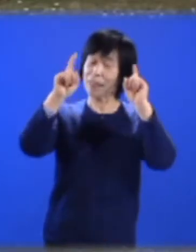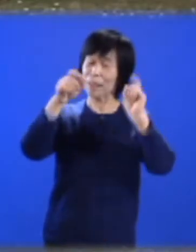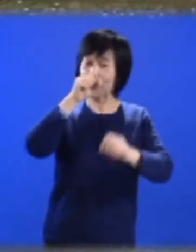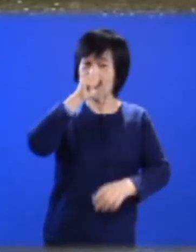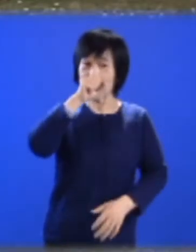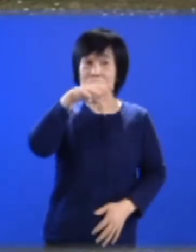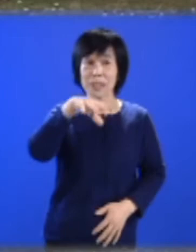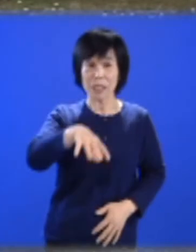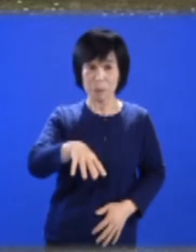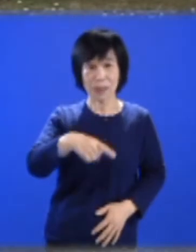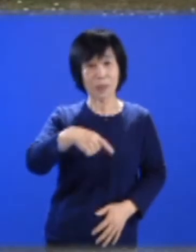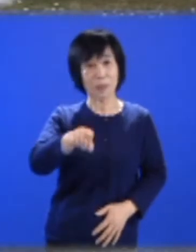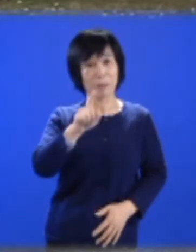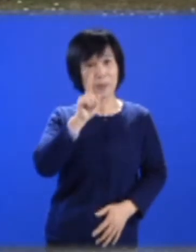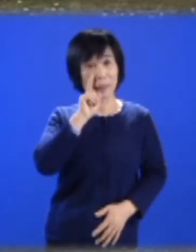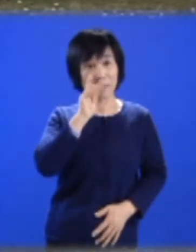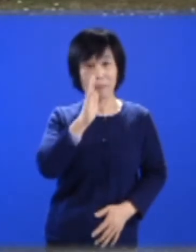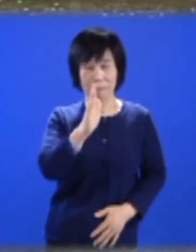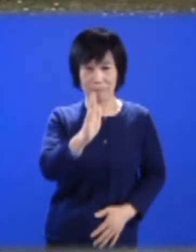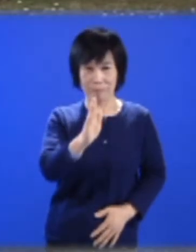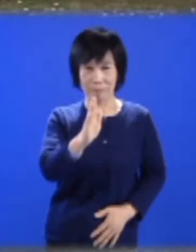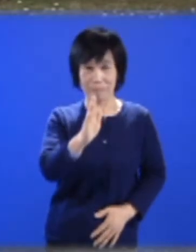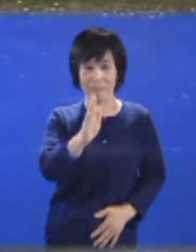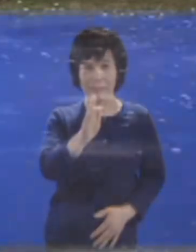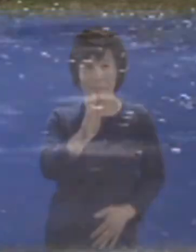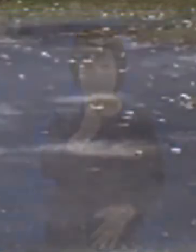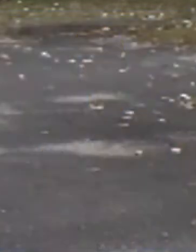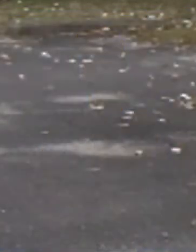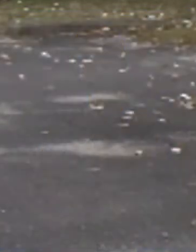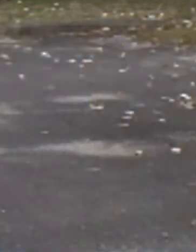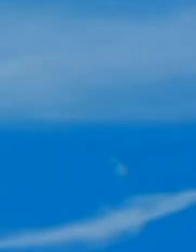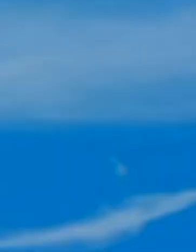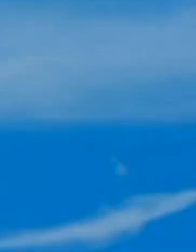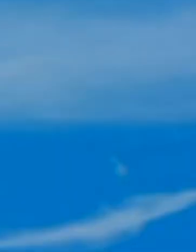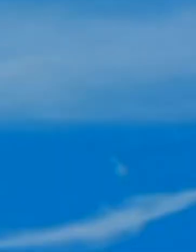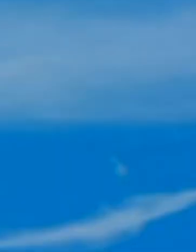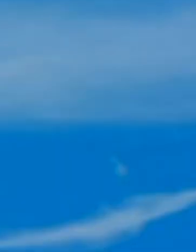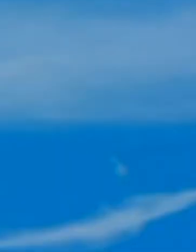けスポットに行ってみてくださいね。